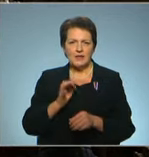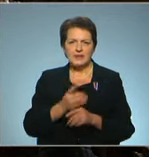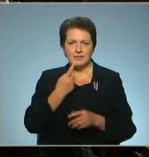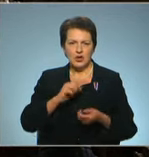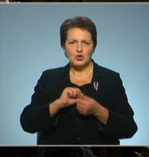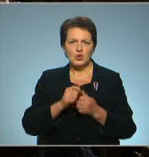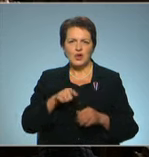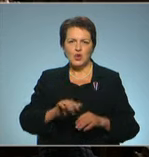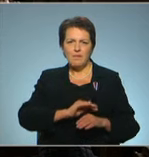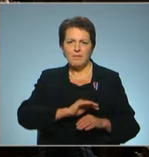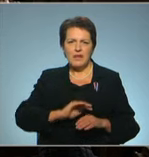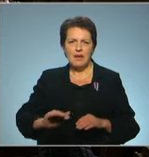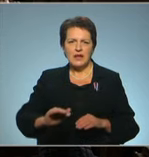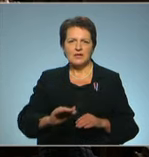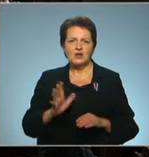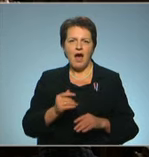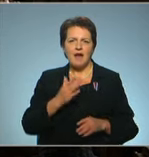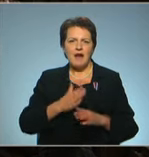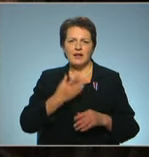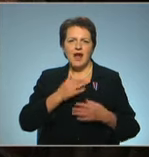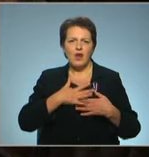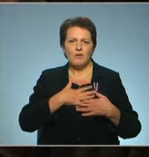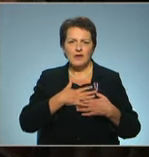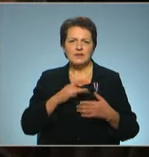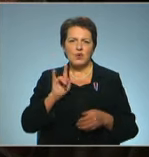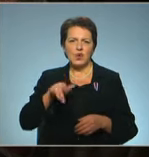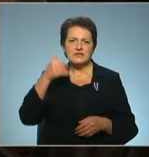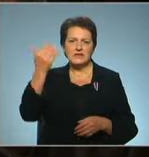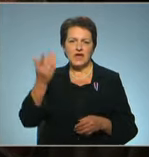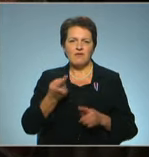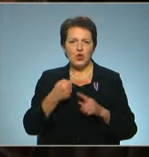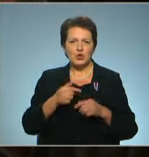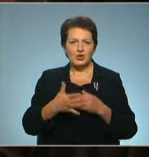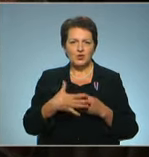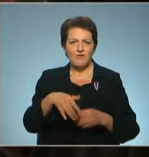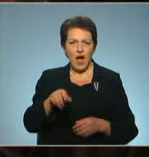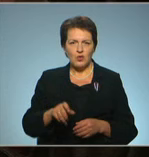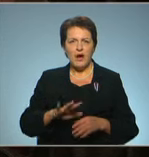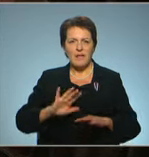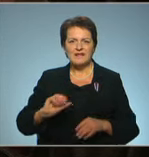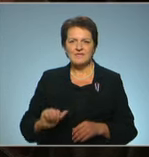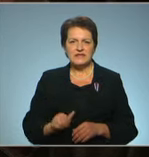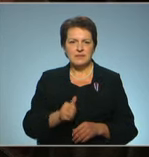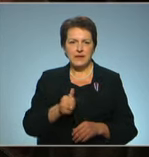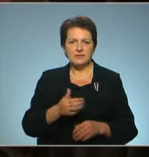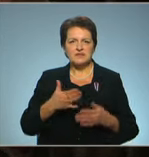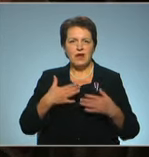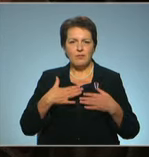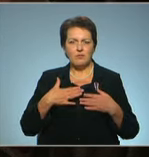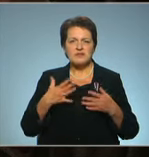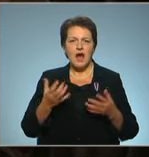to piepildītu ar radikālu mīlestību uz Dievu un tuvāko. Bet vispirms mums ir ar